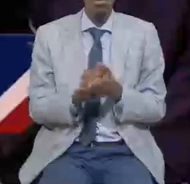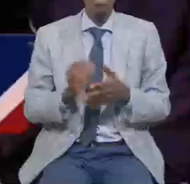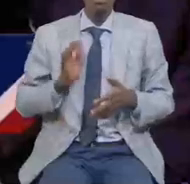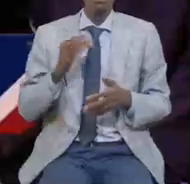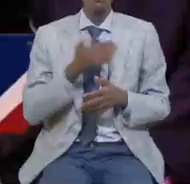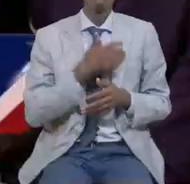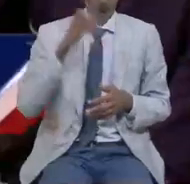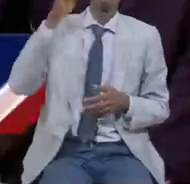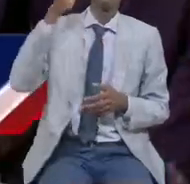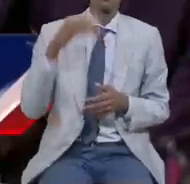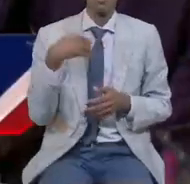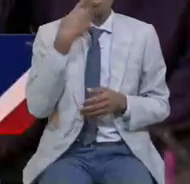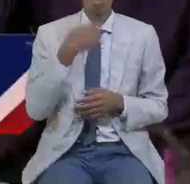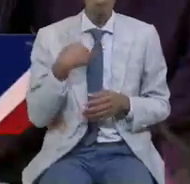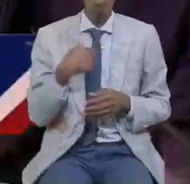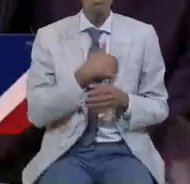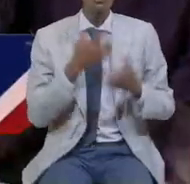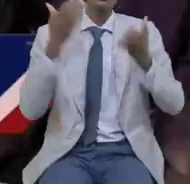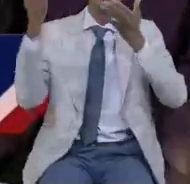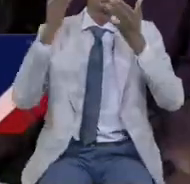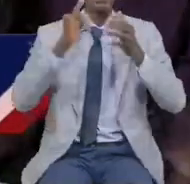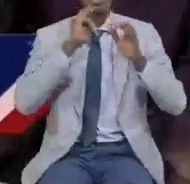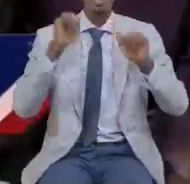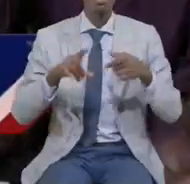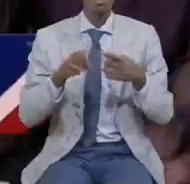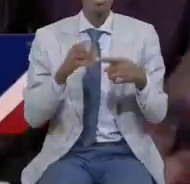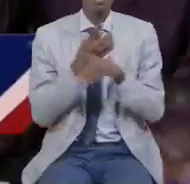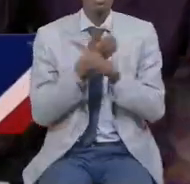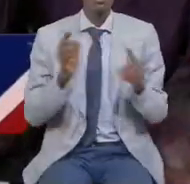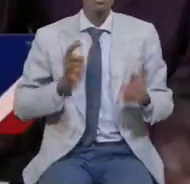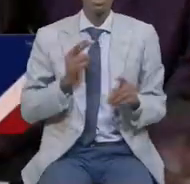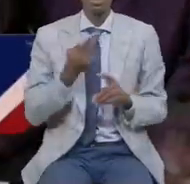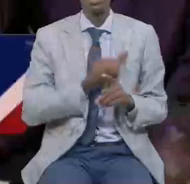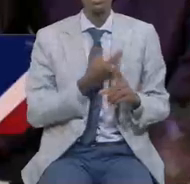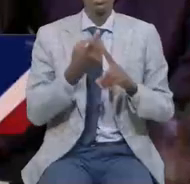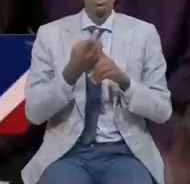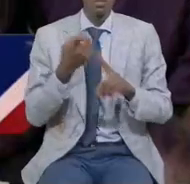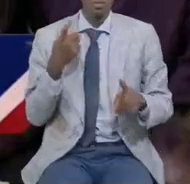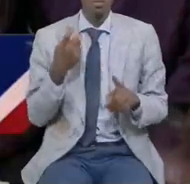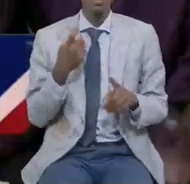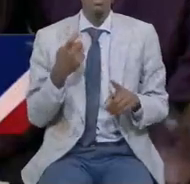Voici notre Dieu que nous servons peut nous délivrer de la fournaise ardente.